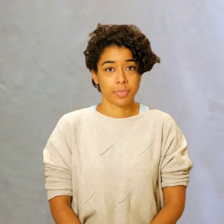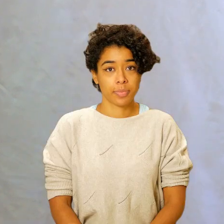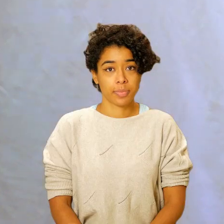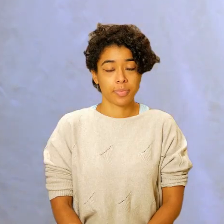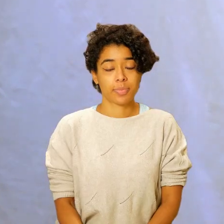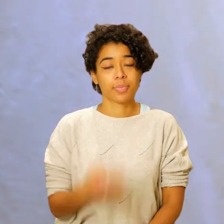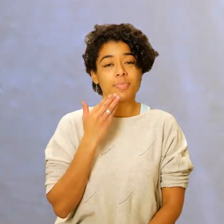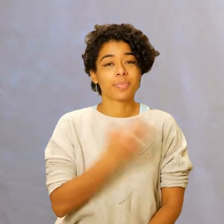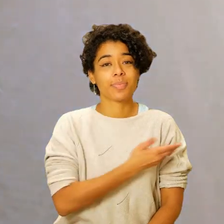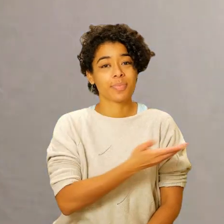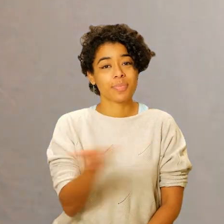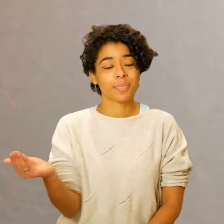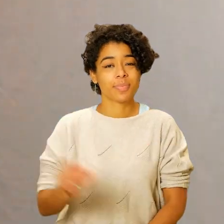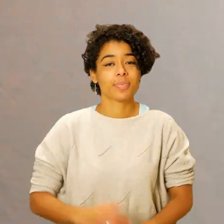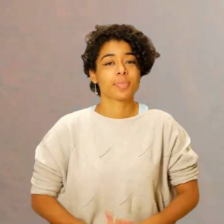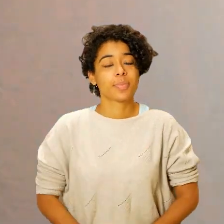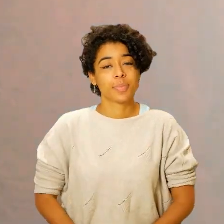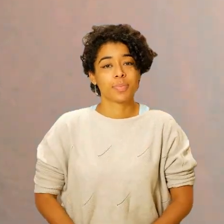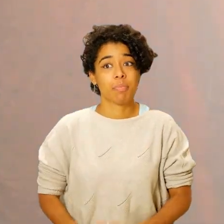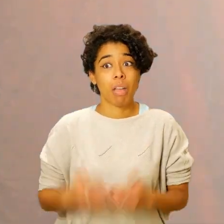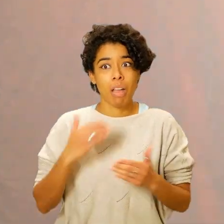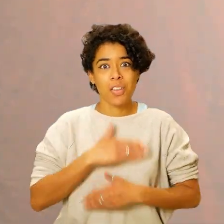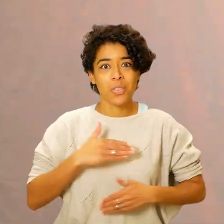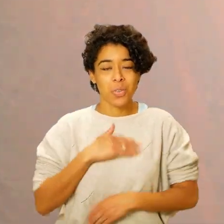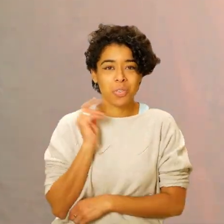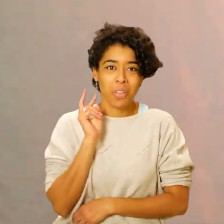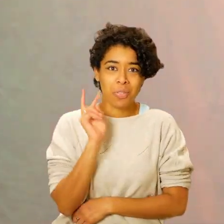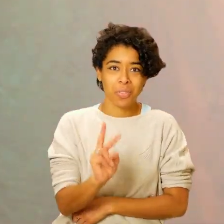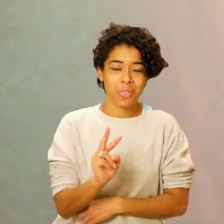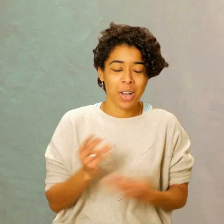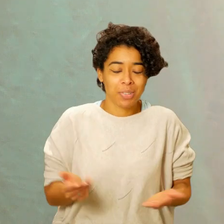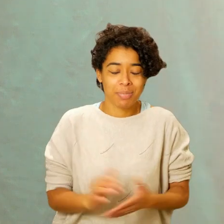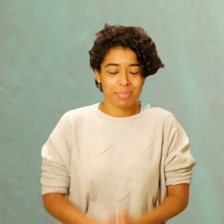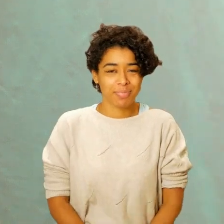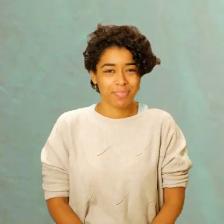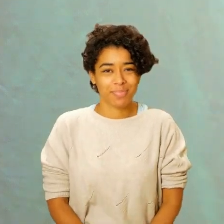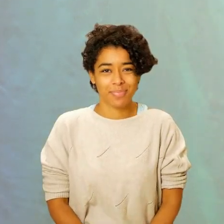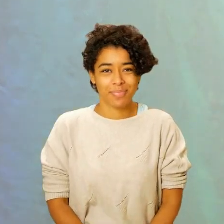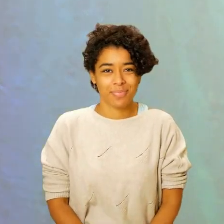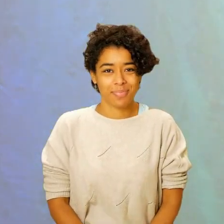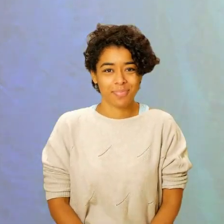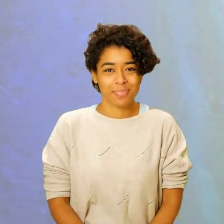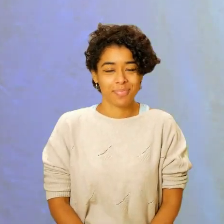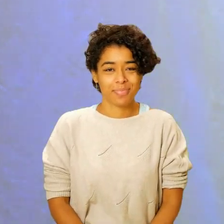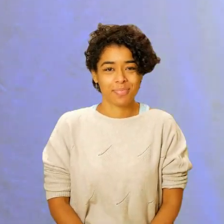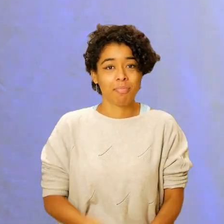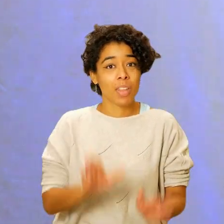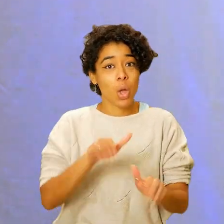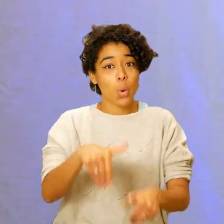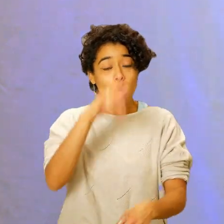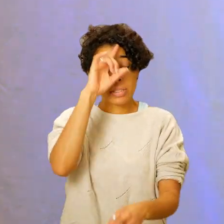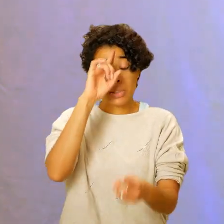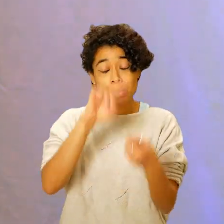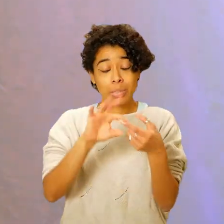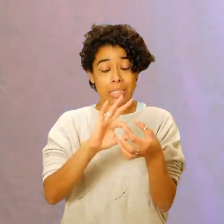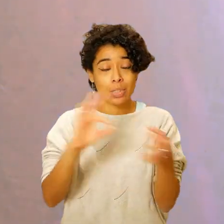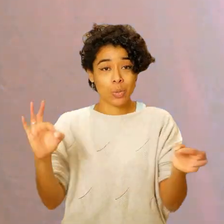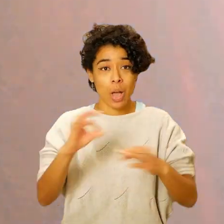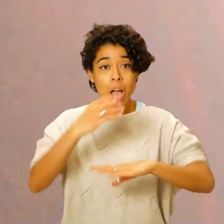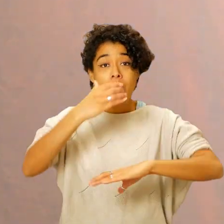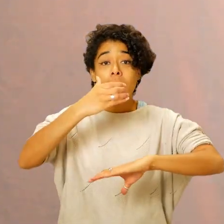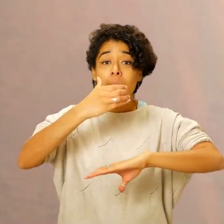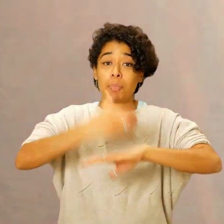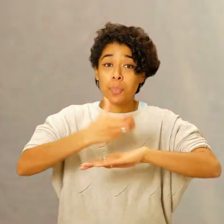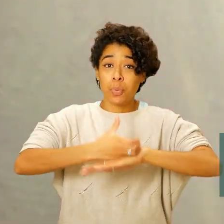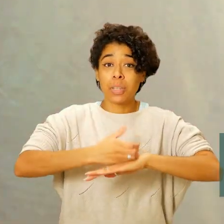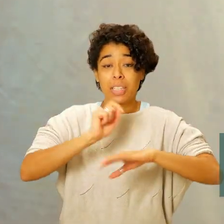Bien, bonjour à tous et à toutes. Content de vous retrouver aujourd'hui. Et on est toujours dans les puits à réouvrir. On est toujours